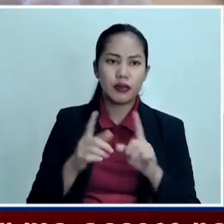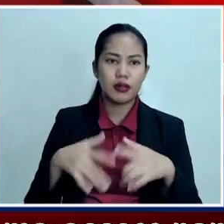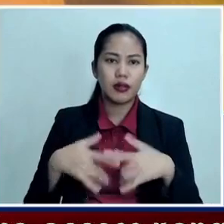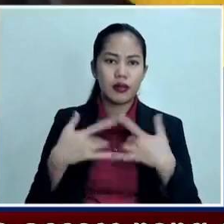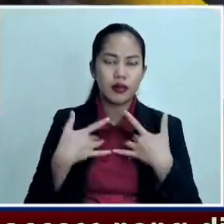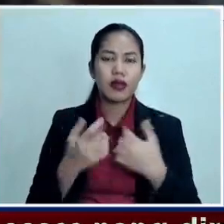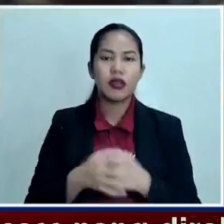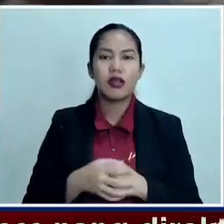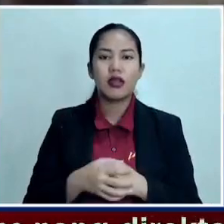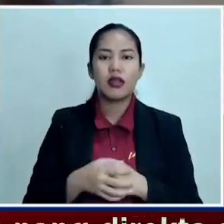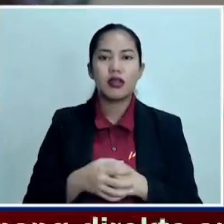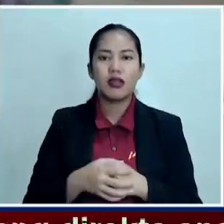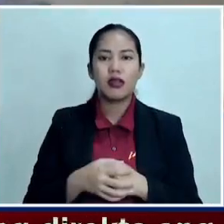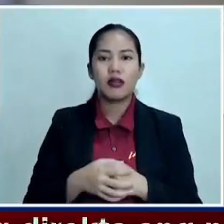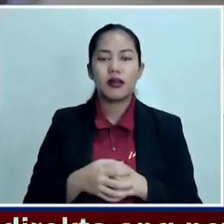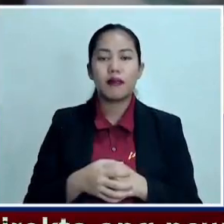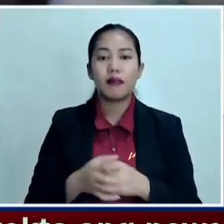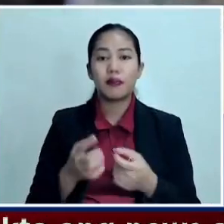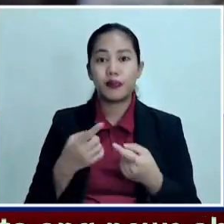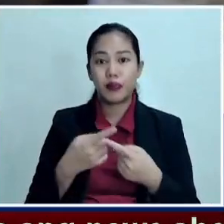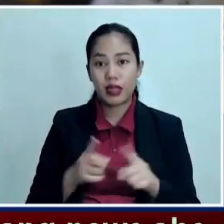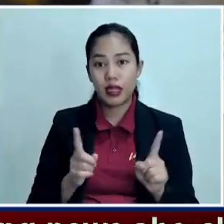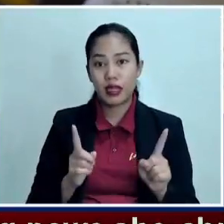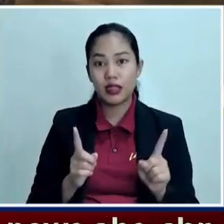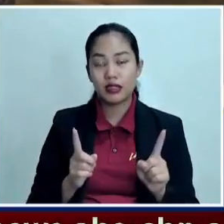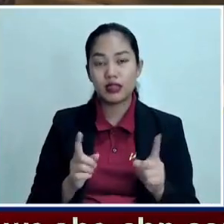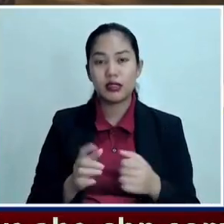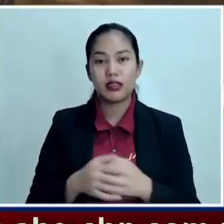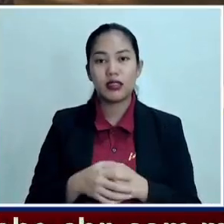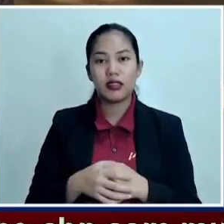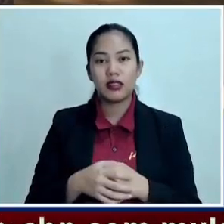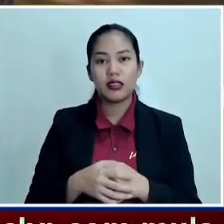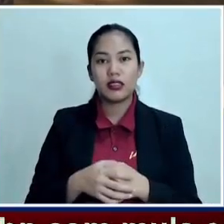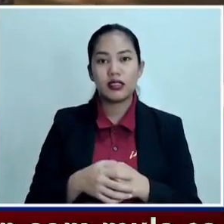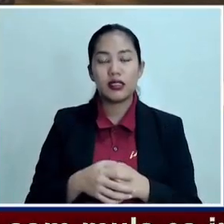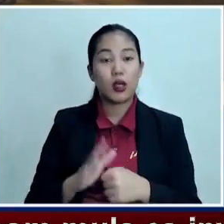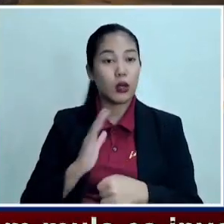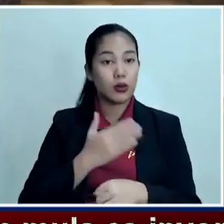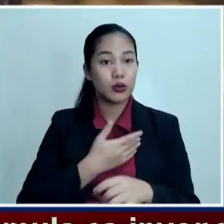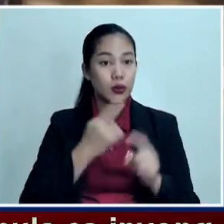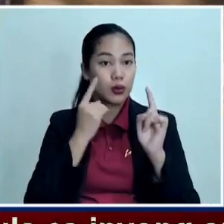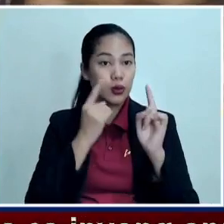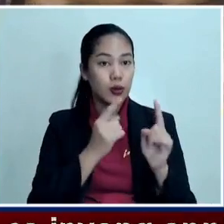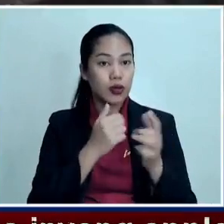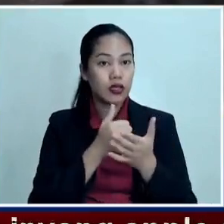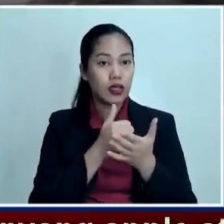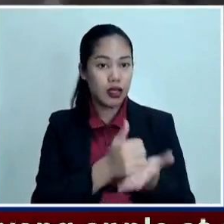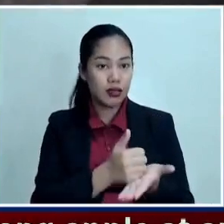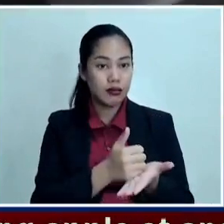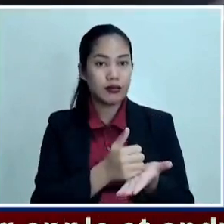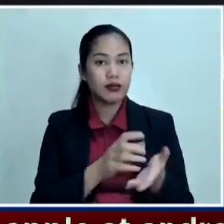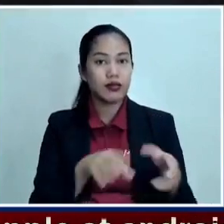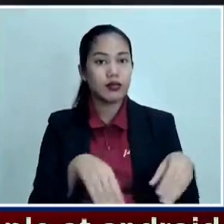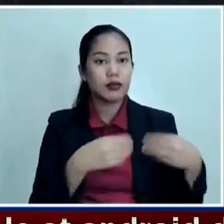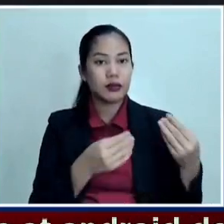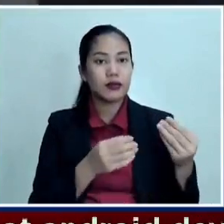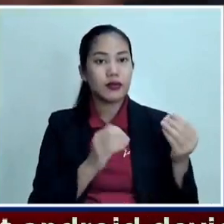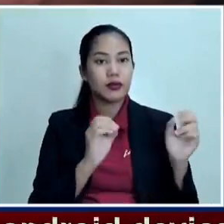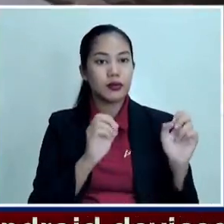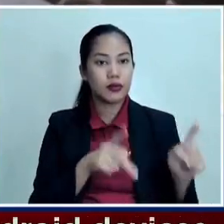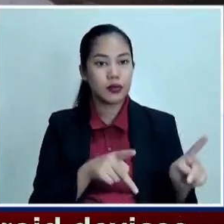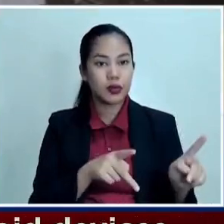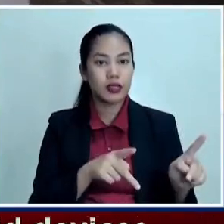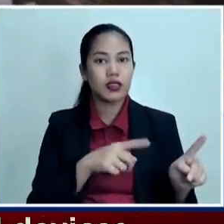mo. Pero hindi pa natatapos ang misyon natin na maghatid ng bagong oportunidad sa mga kababayan